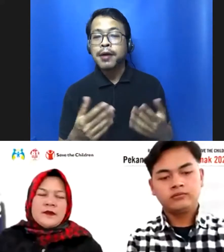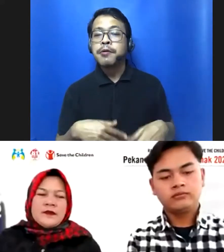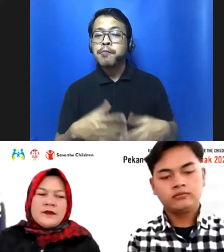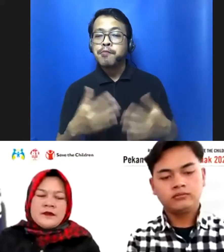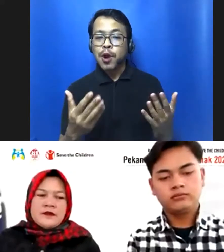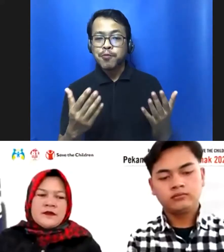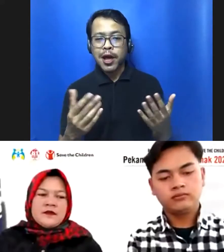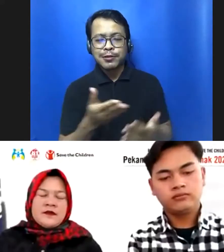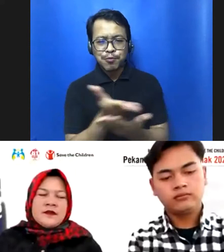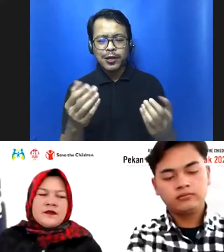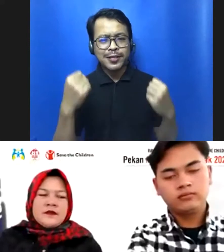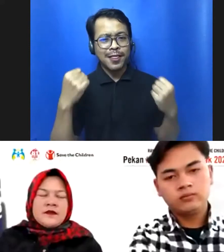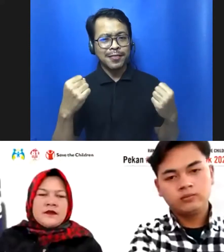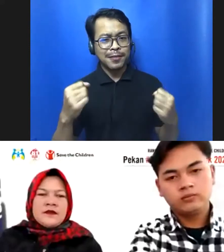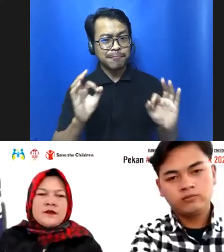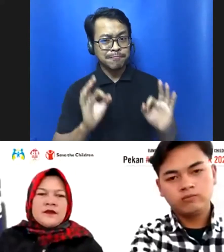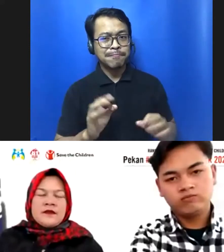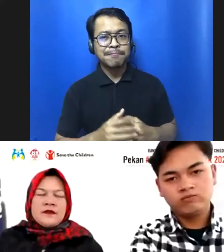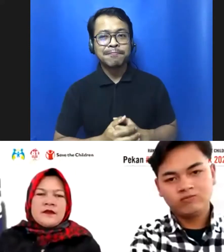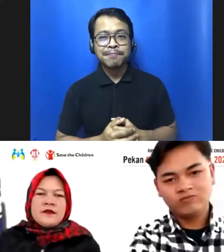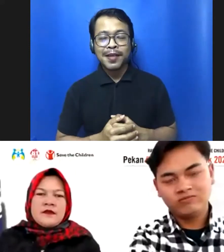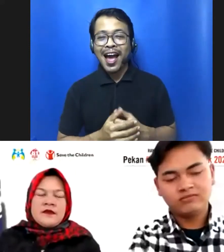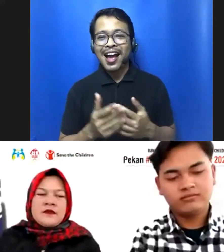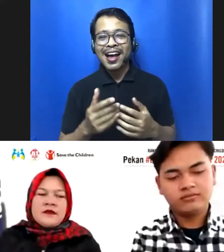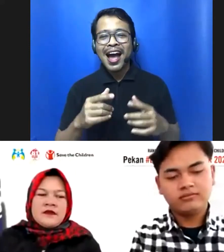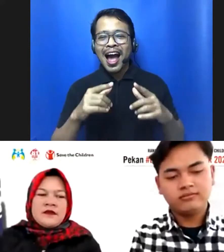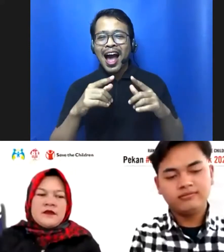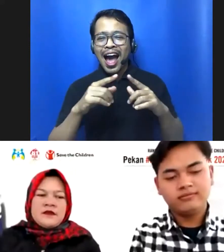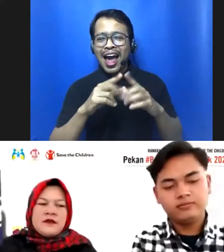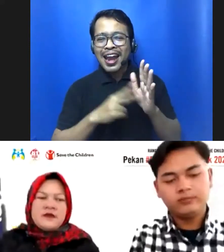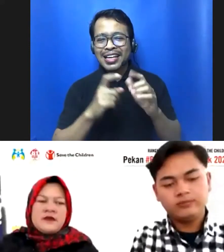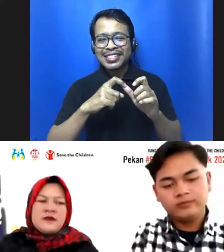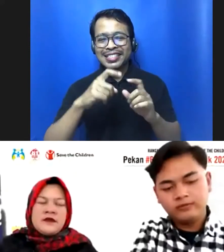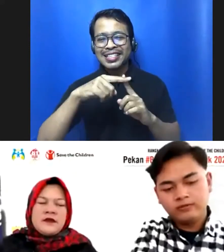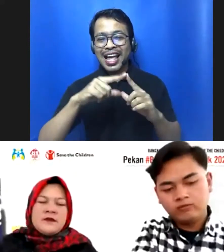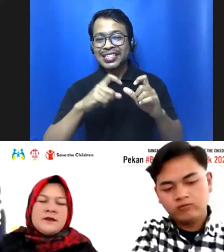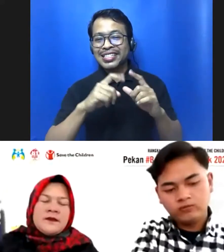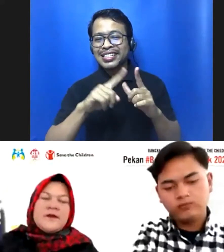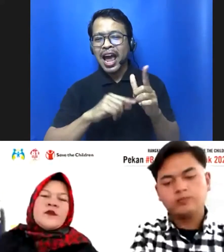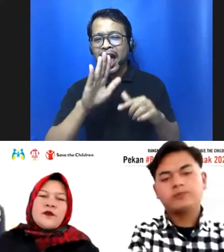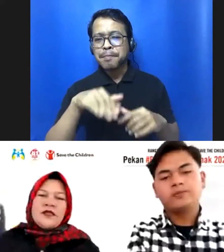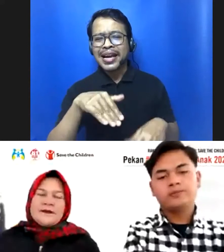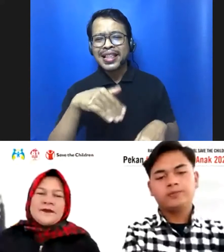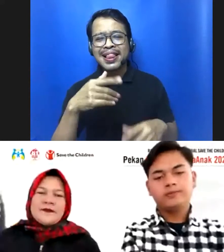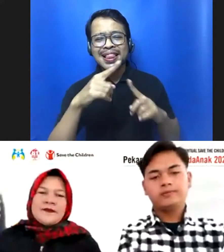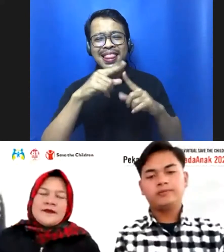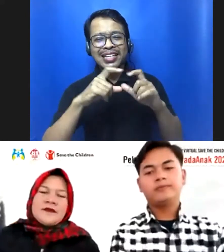juga semua dalam kondisi sehat walafiat. Anastasia, Tasya ya panggilannya, betul ya? Oke.